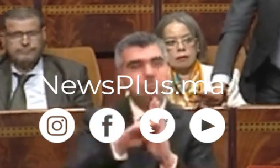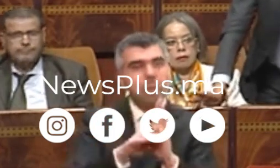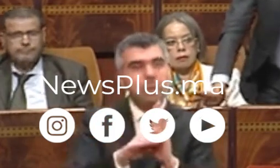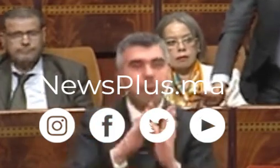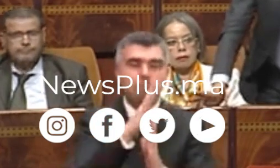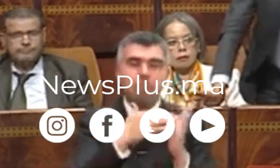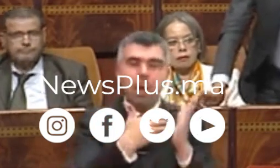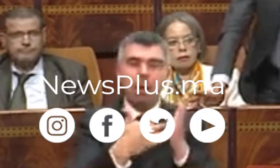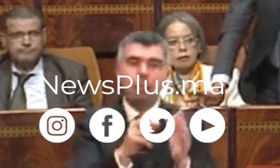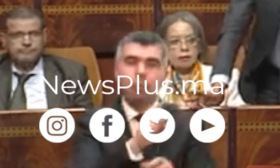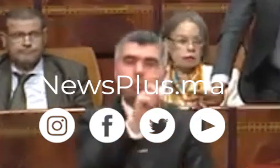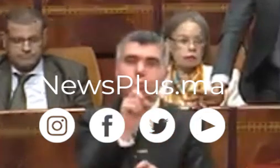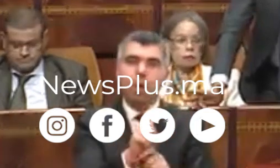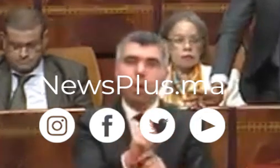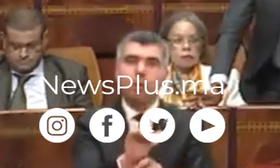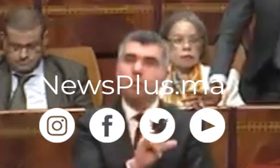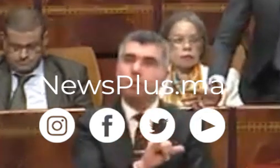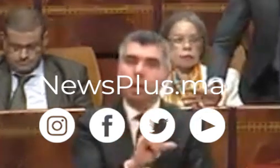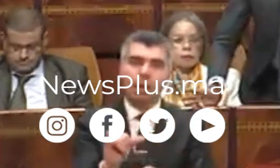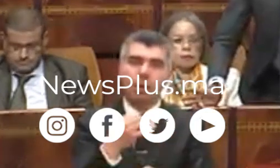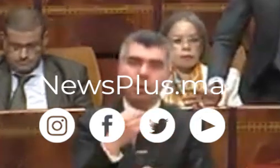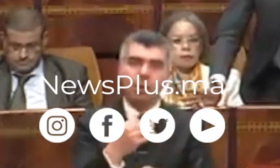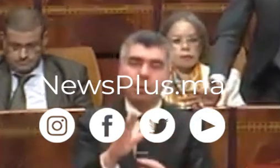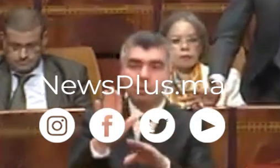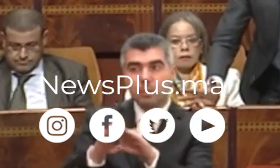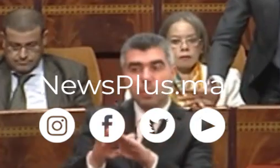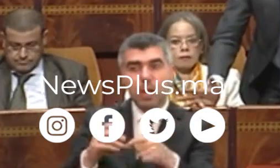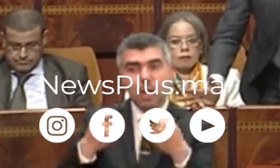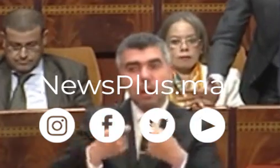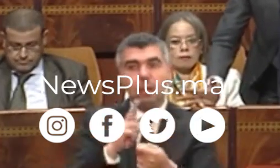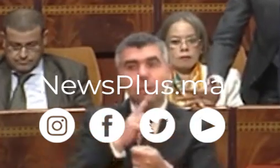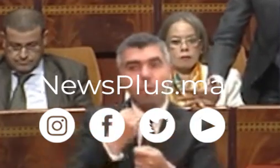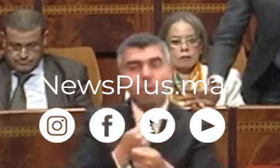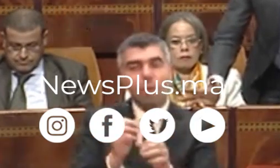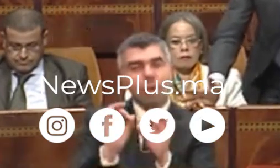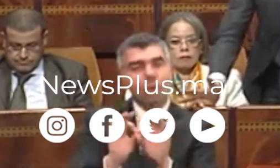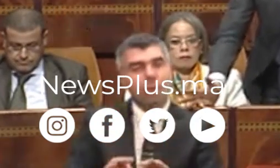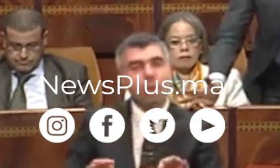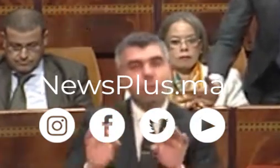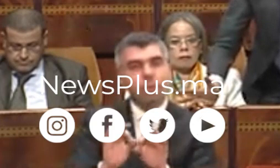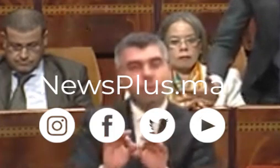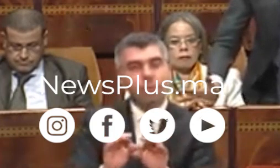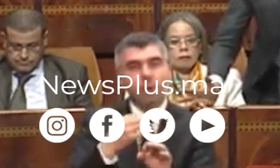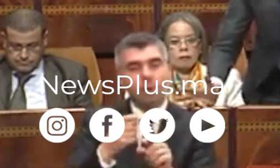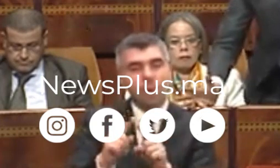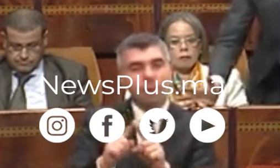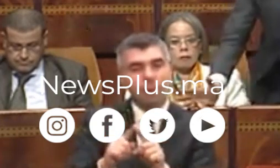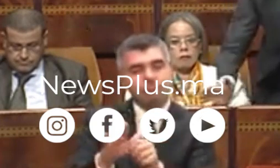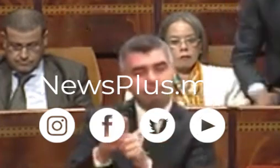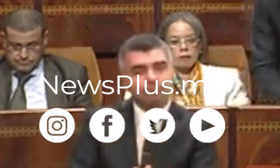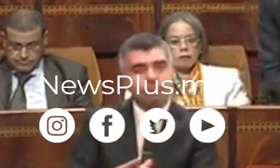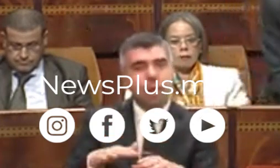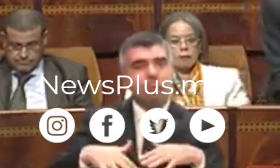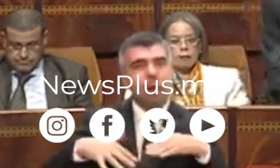ما خصناش نبينوا بأنه حنا ضعاف ما قادرينش نستدعيو رئيس الحكومة، واخا نكونوا في المعارضة وفي الأغلبية، راه كطيحوا من قيمة البرلمان ماشي من قيمة